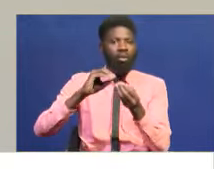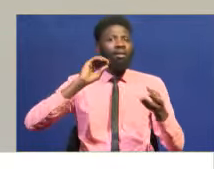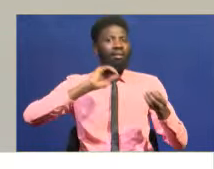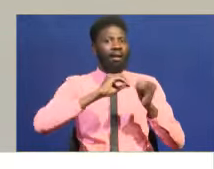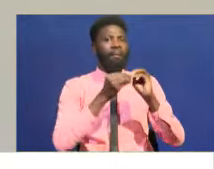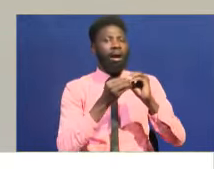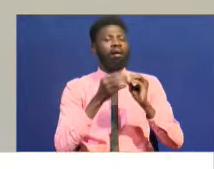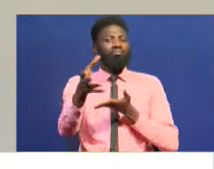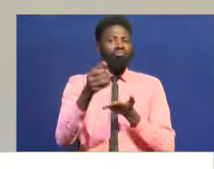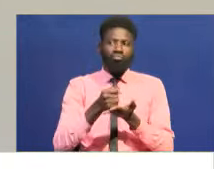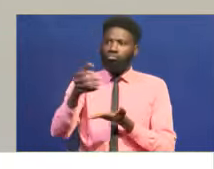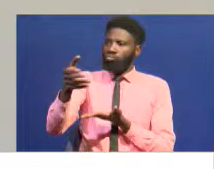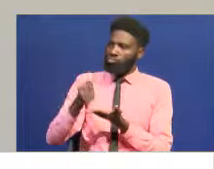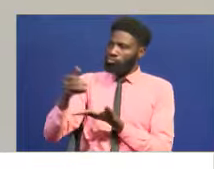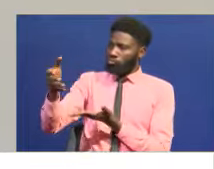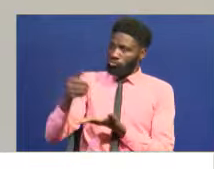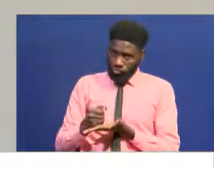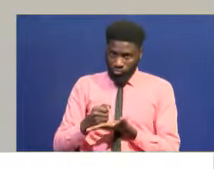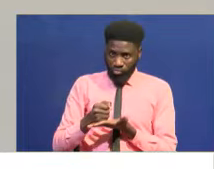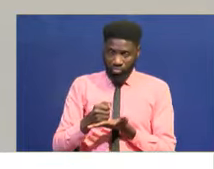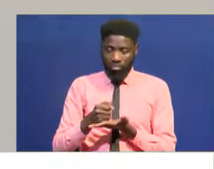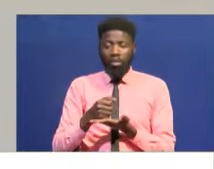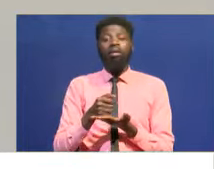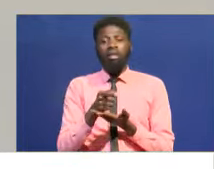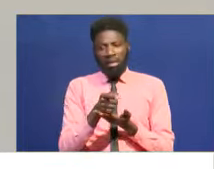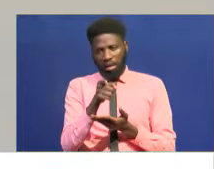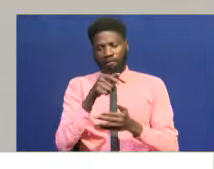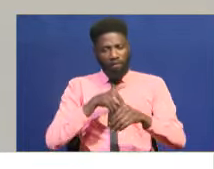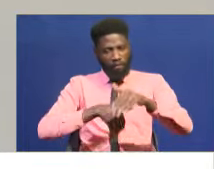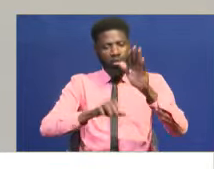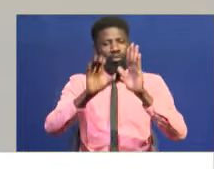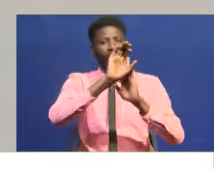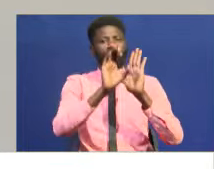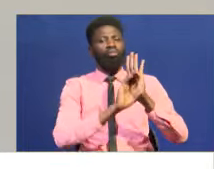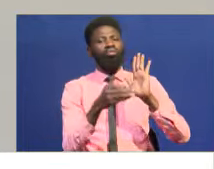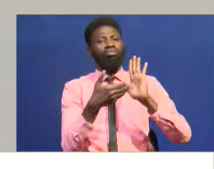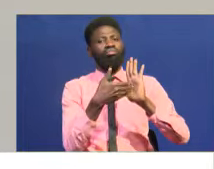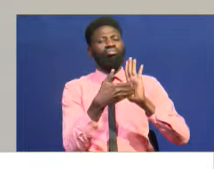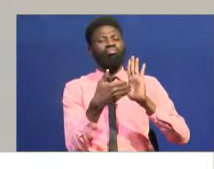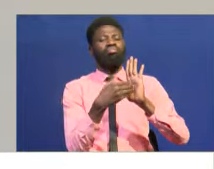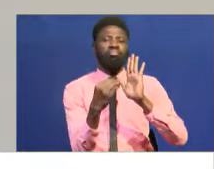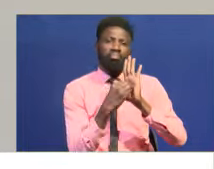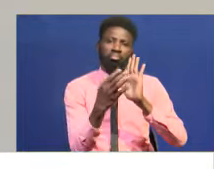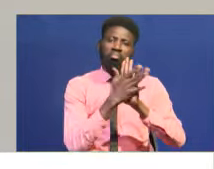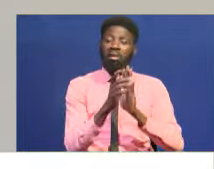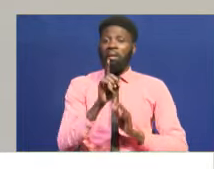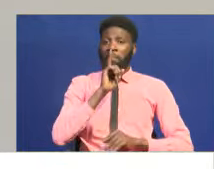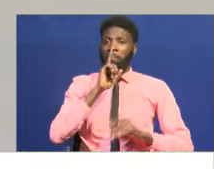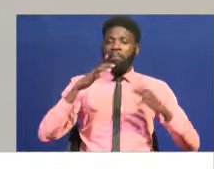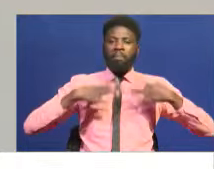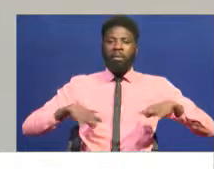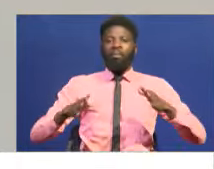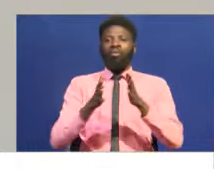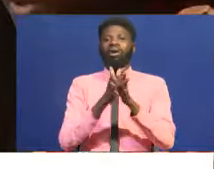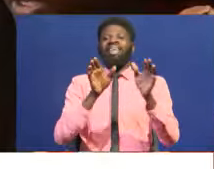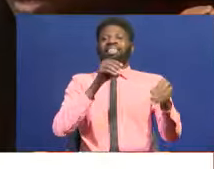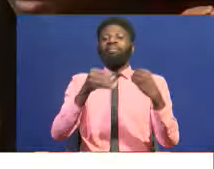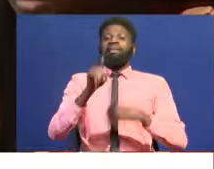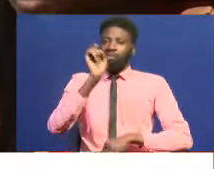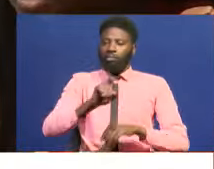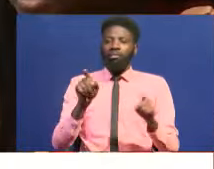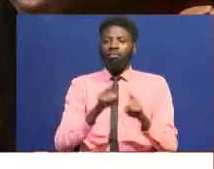kuangazia swala ambalo limejikita katika katiba kuona kwamba watu wenye ulemavu wanaweza kupata ajira.